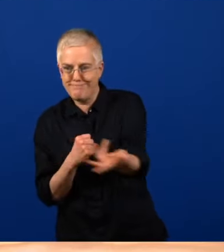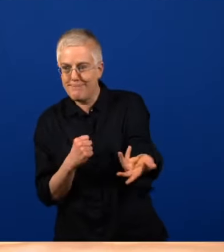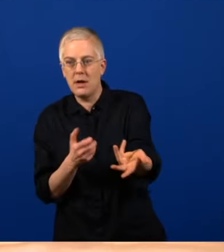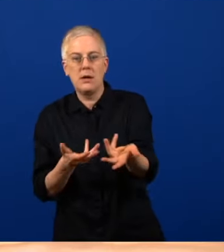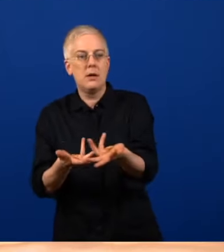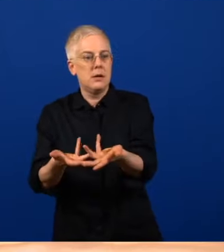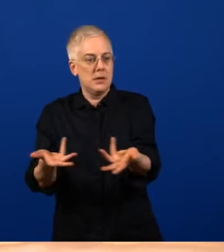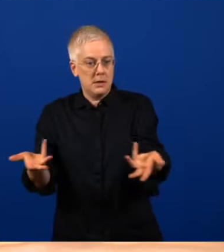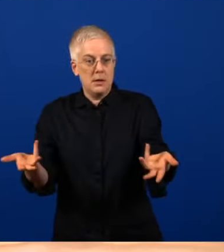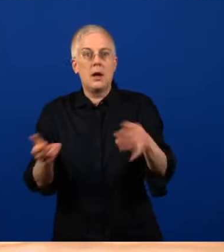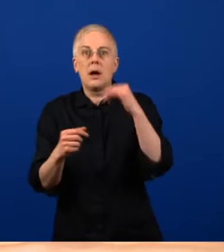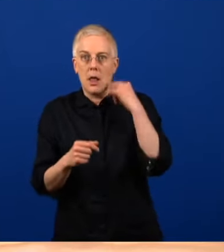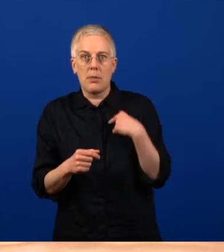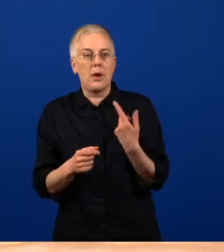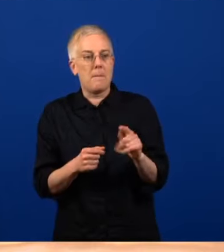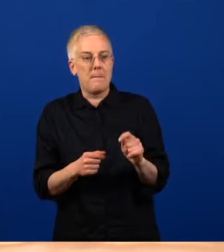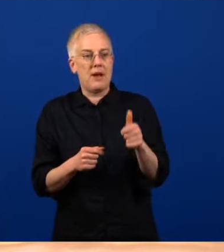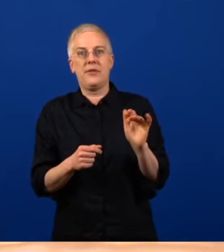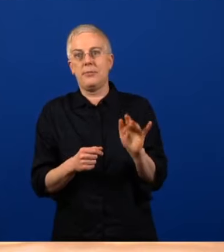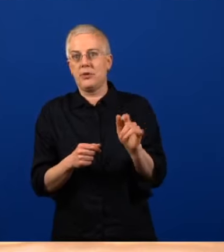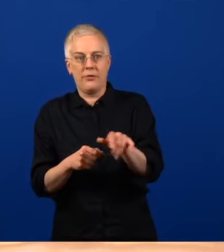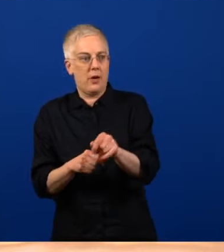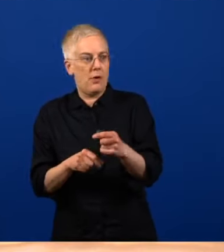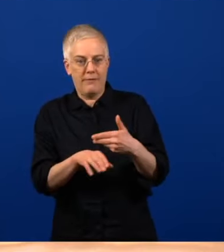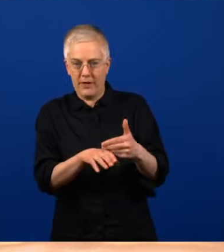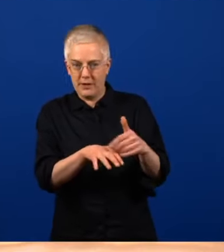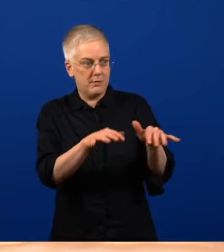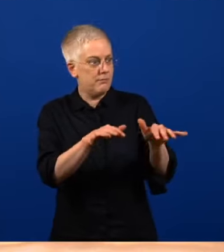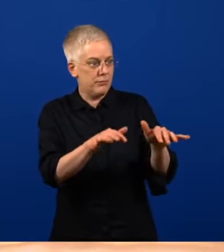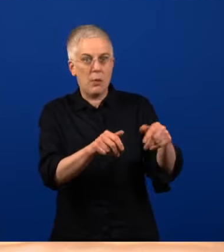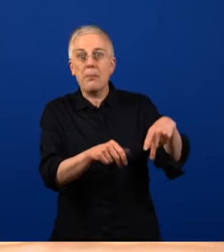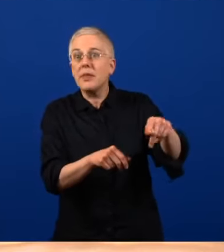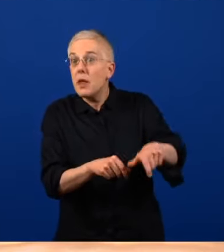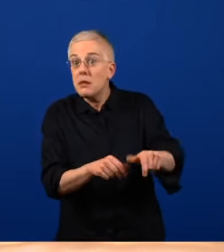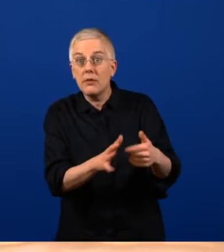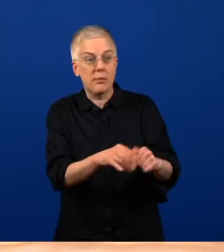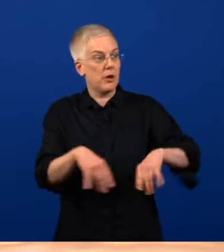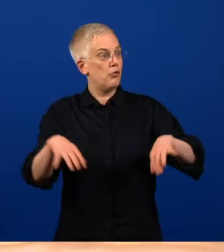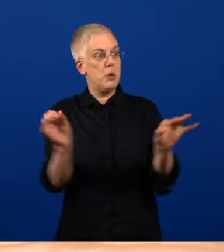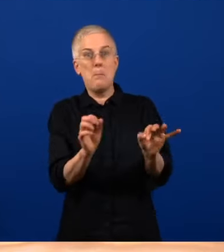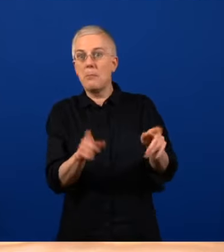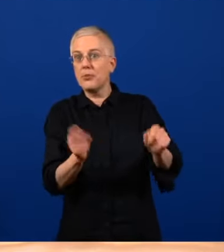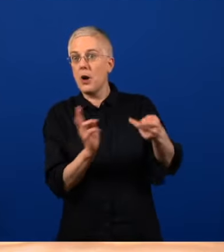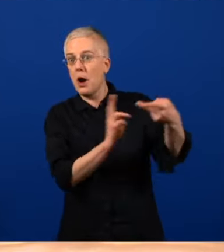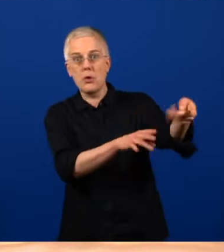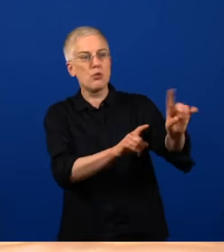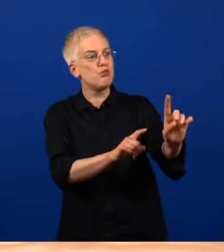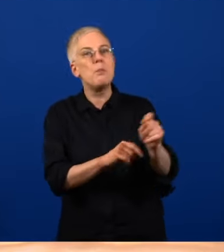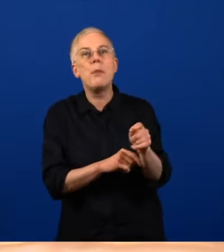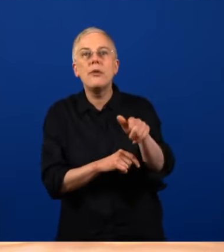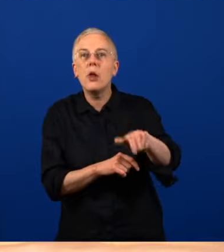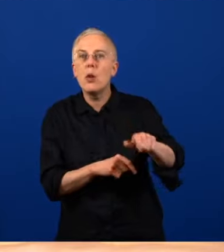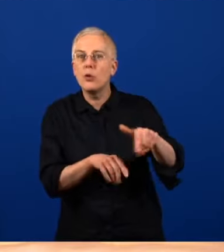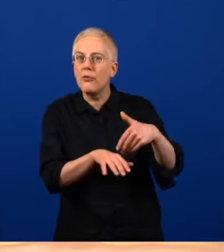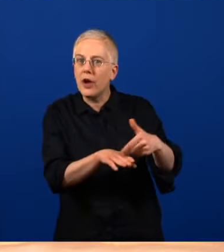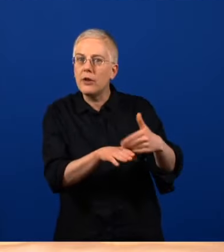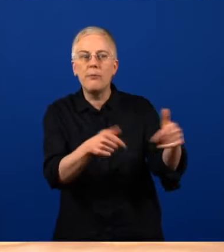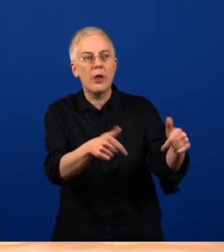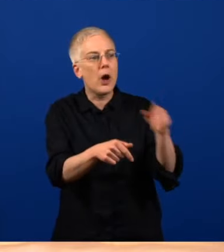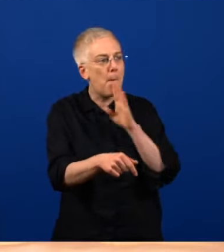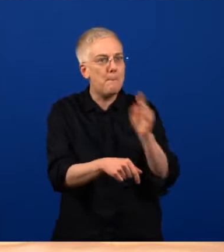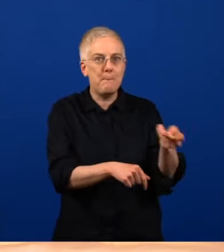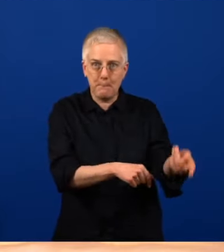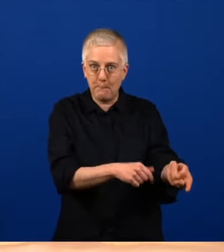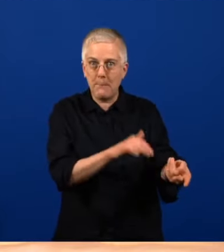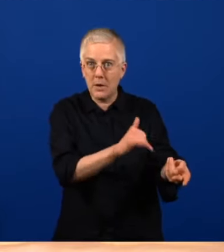auch in dem Pflegeheim weiter, weil ihr Gesundheitszustand nicht so ist, dass sie ins Krankenhaus kommen müssten. Aber sie sind